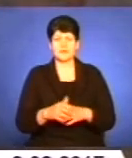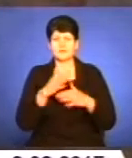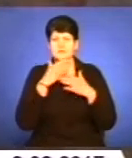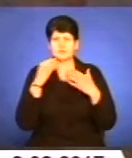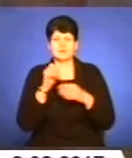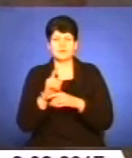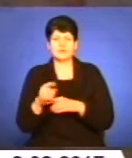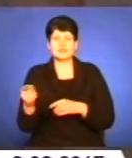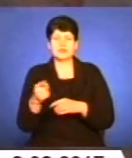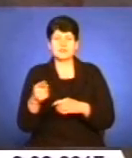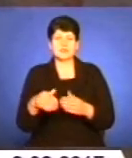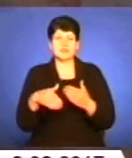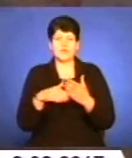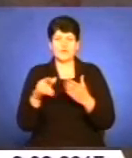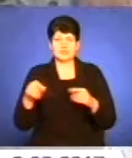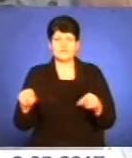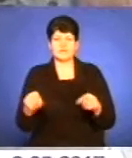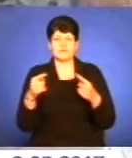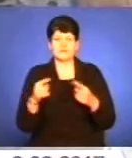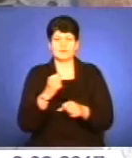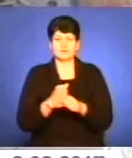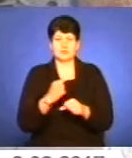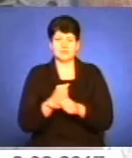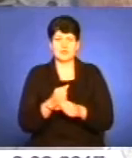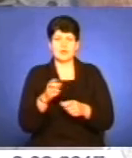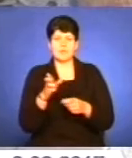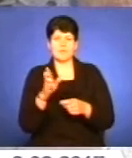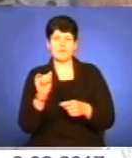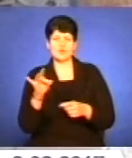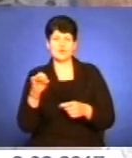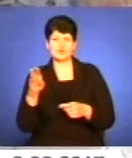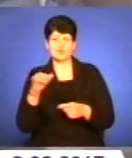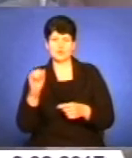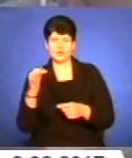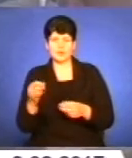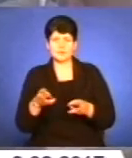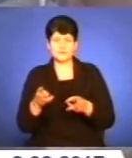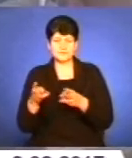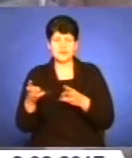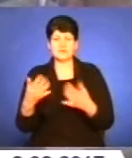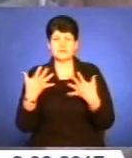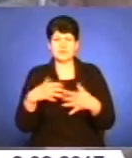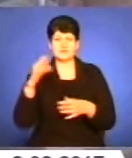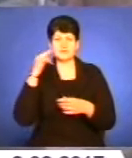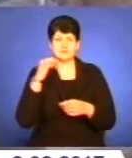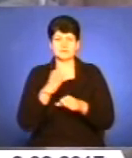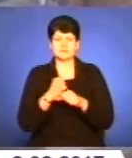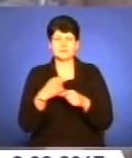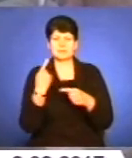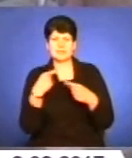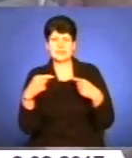замовлення тернопільські волонтери відновлюють виготовлення буржуйок. Прилади обігріву вже навчились прилаштовувати під різні